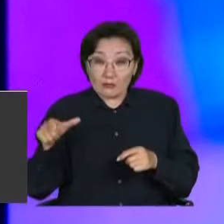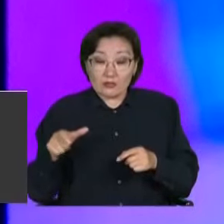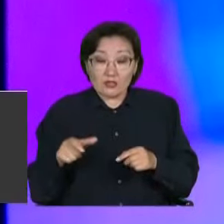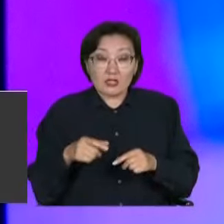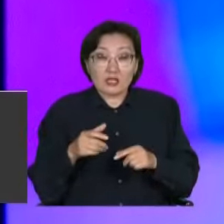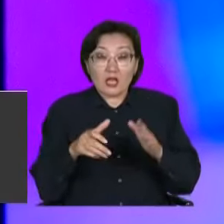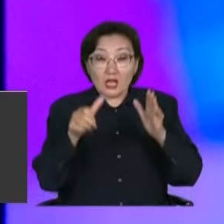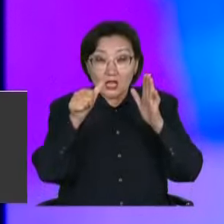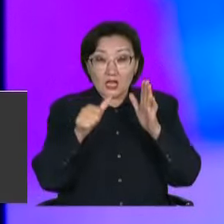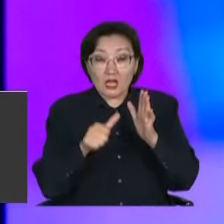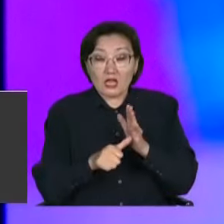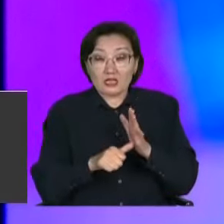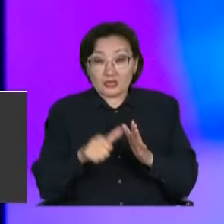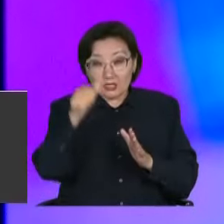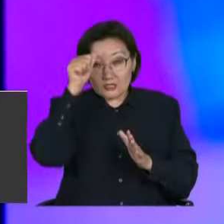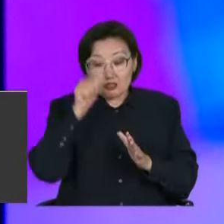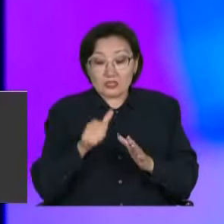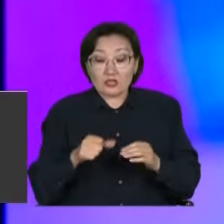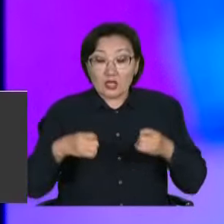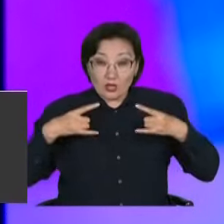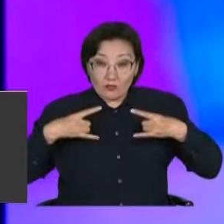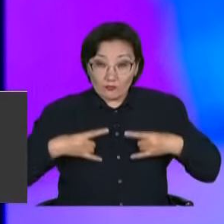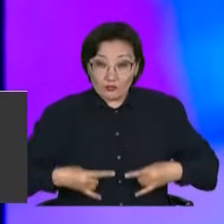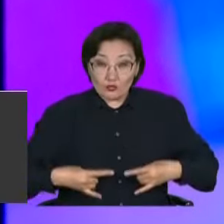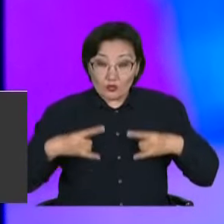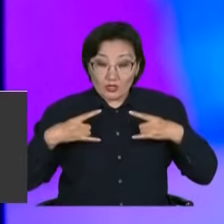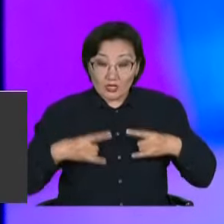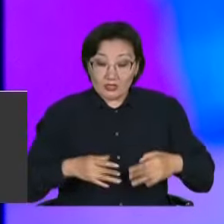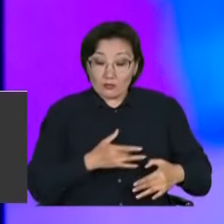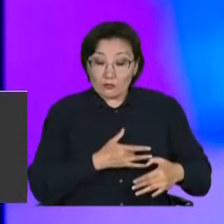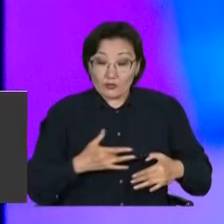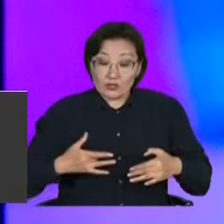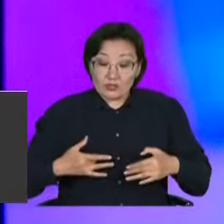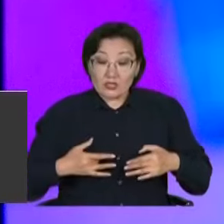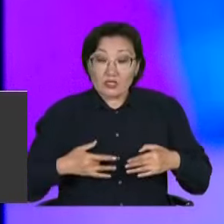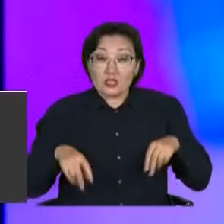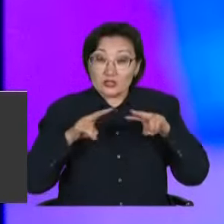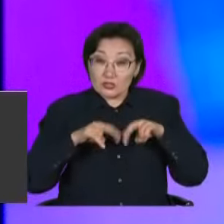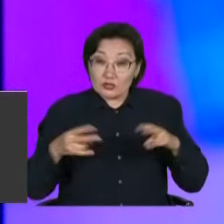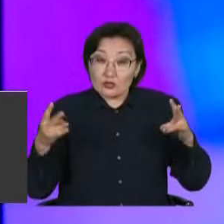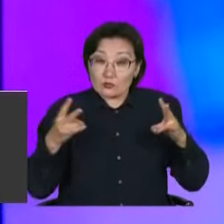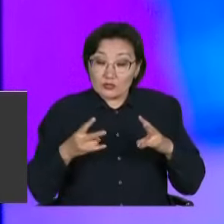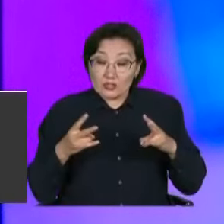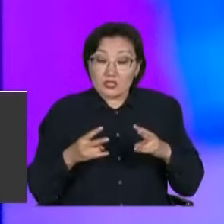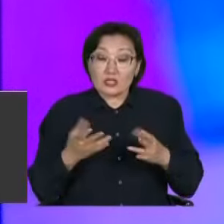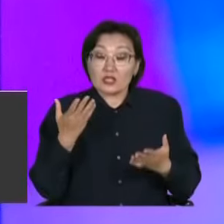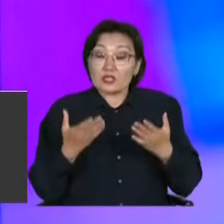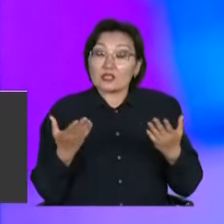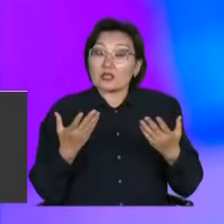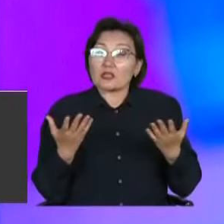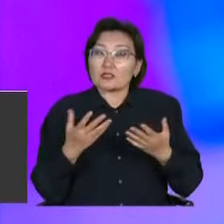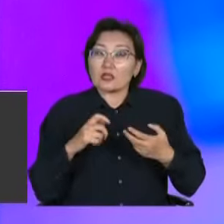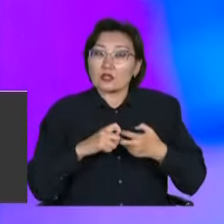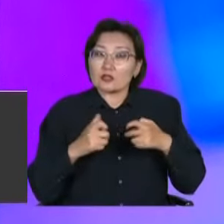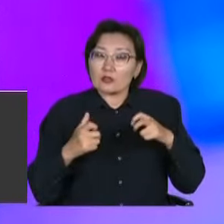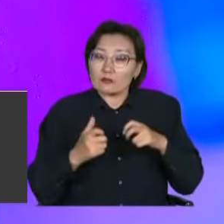жарты жыл сайын флюра өтіп тұру керек, рентген өтіп тұру керек. Сол жерде бір ақау байқалған жағдайда таракальды хирургқа